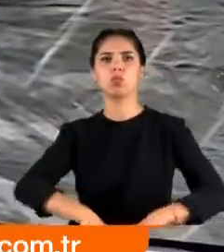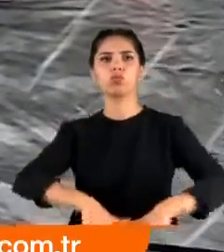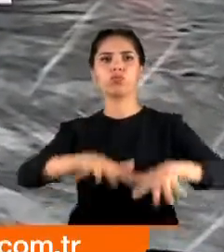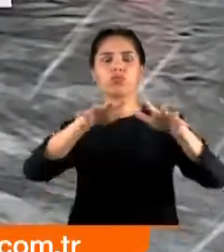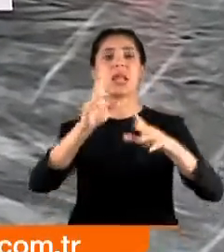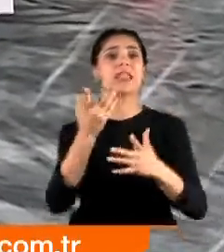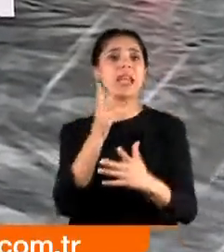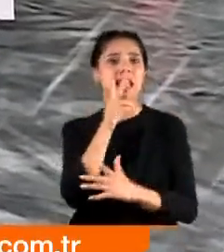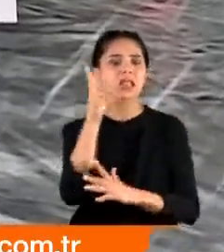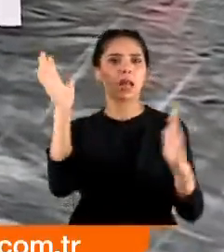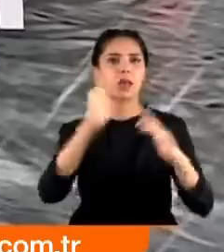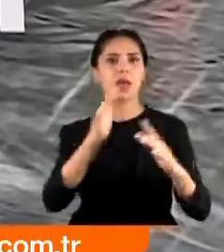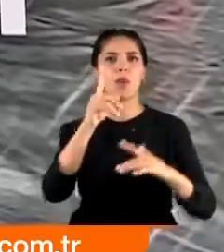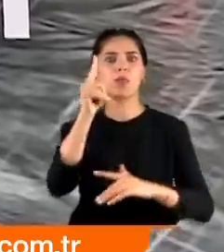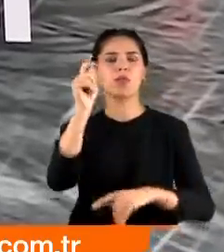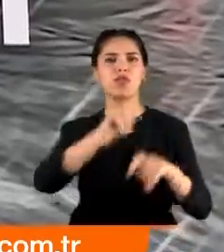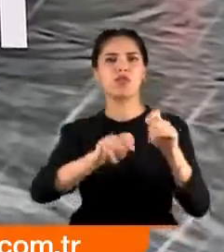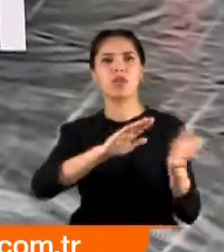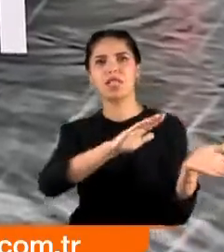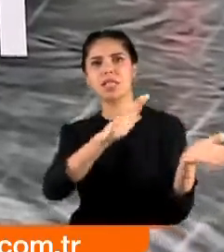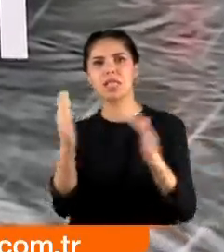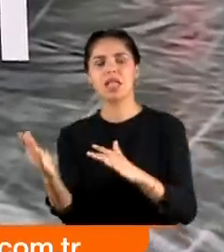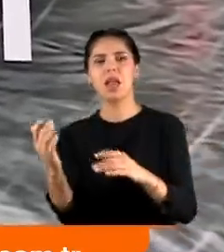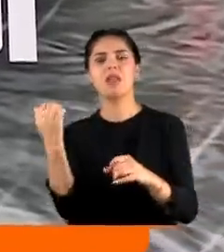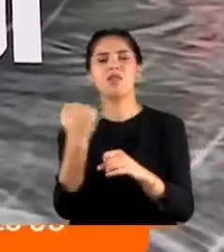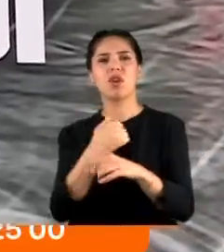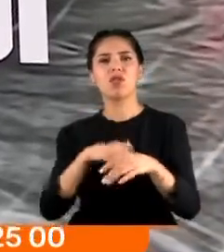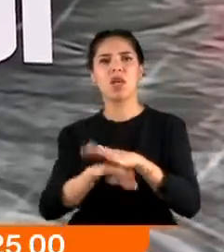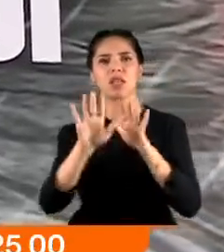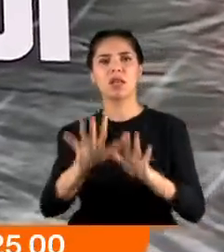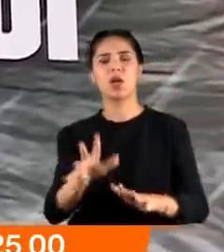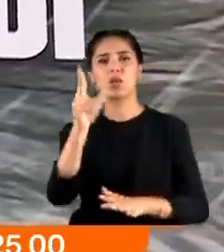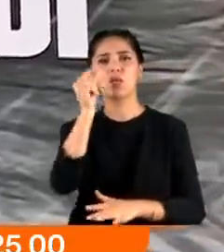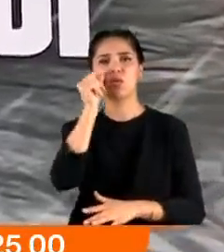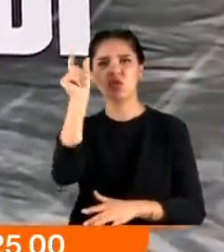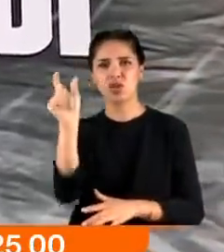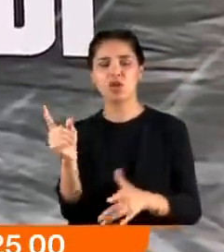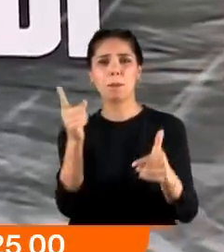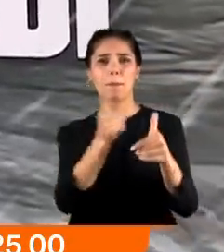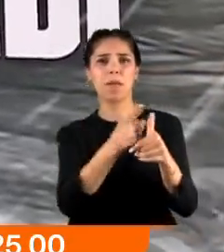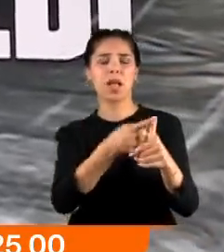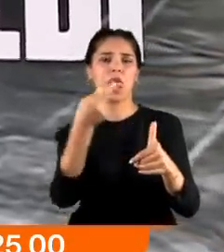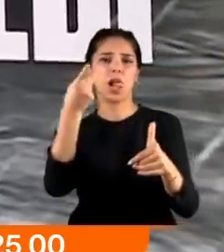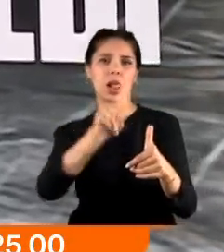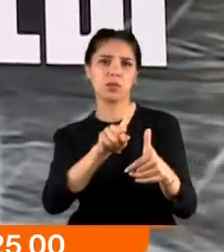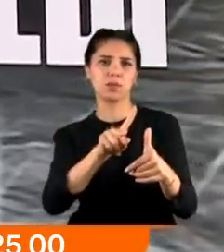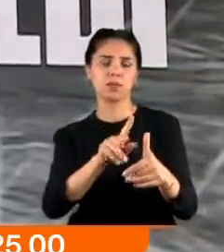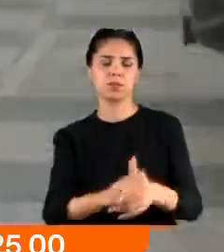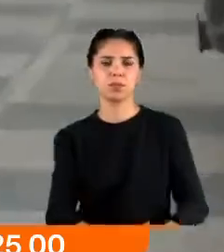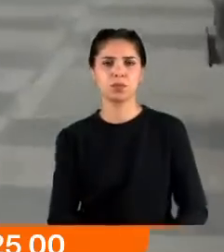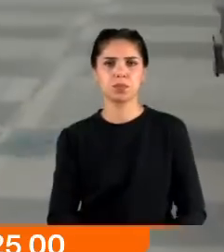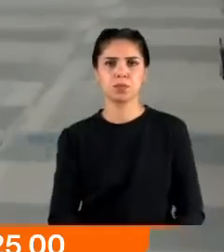yazık ki yağış sırasında bir inşaatta devrilen kolonun altında kalan 3 kişiden biri hayatını kaybetti.